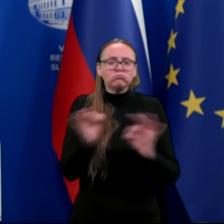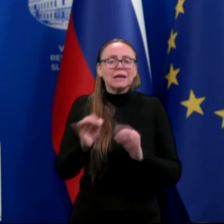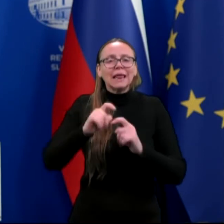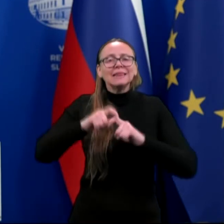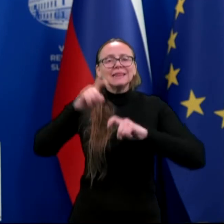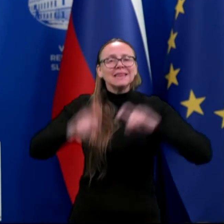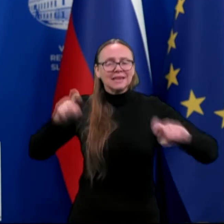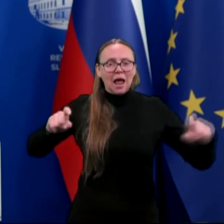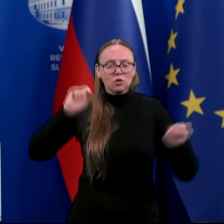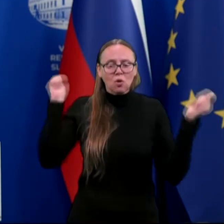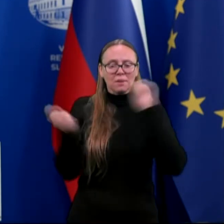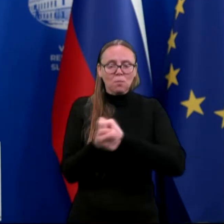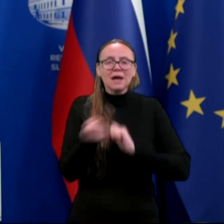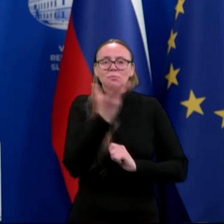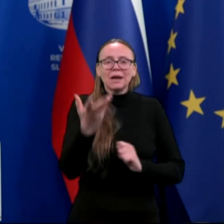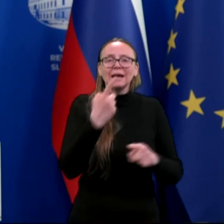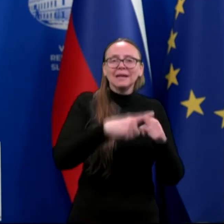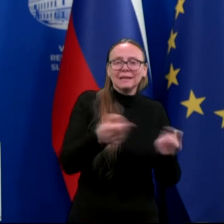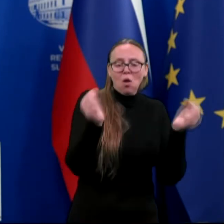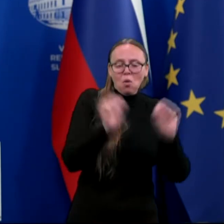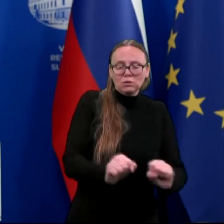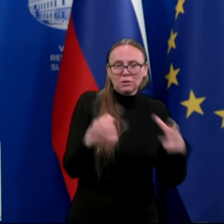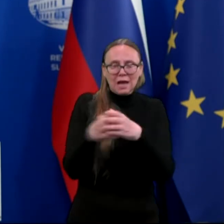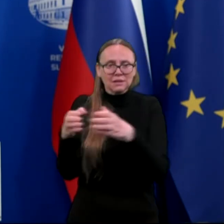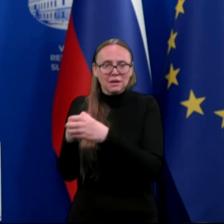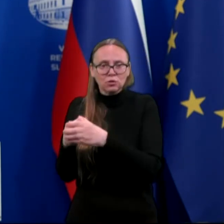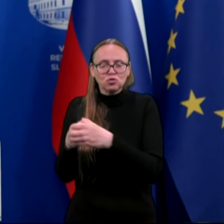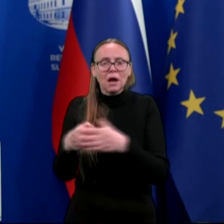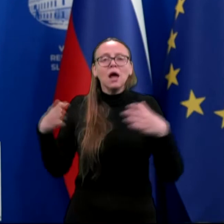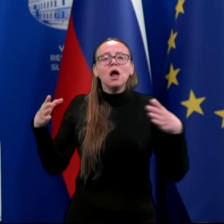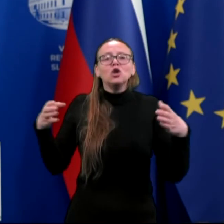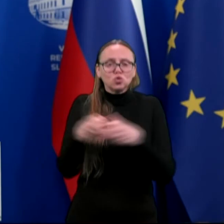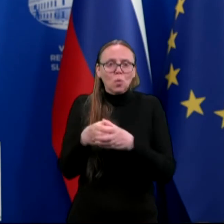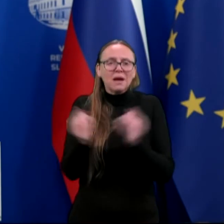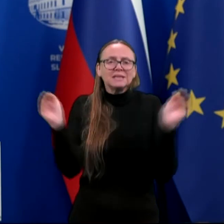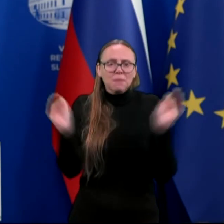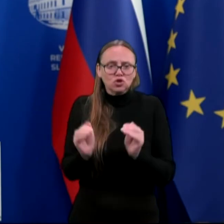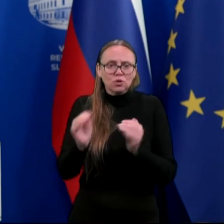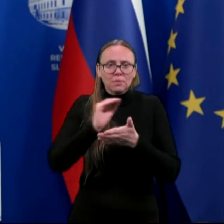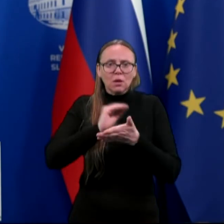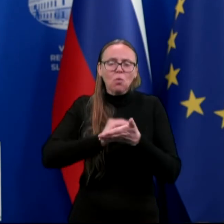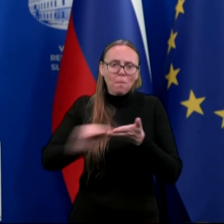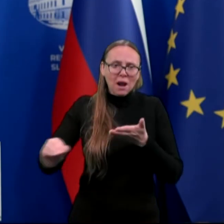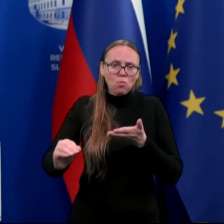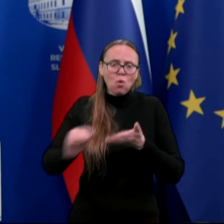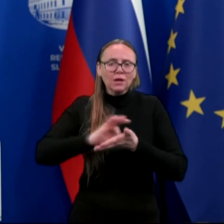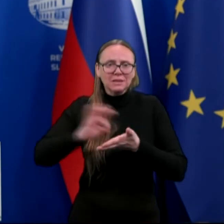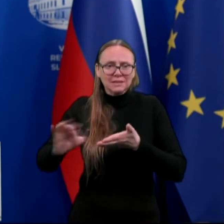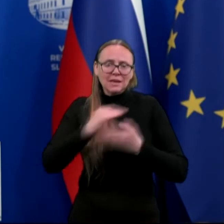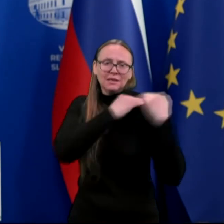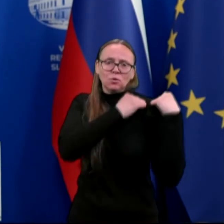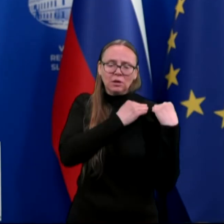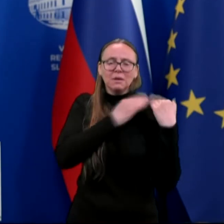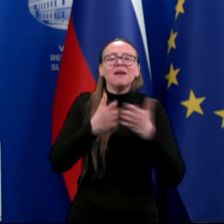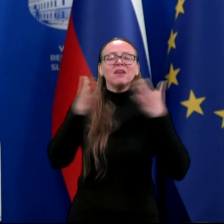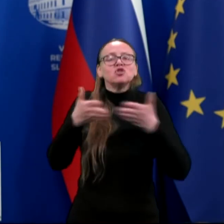preobrazbo nekaterih sektorjev gospodarstva in družbe, skupaj z manjšimi upravno-administrativnimi obremenitvami ter večjo odprtostjo in